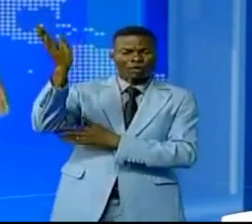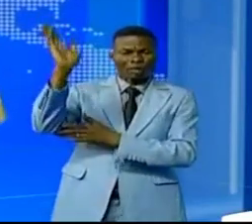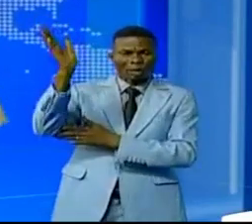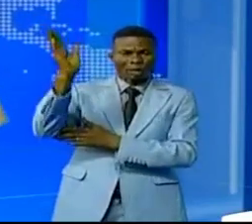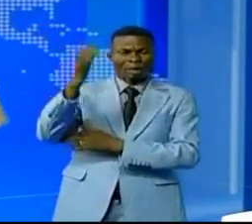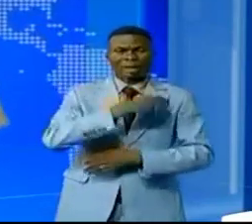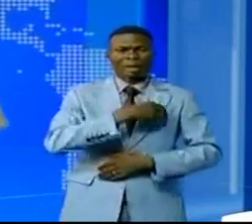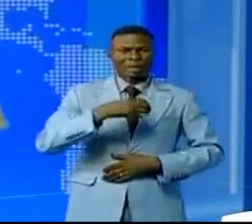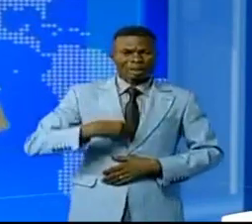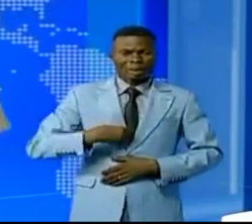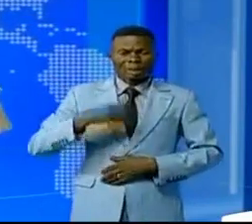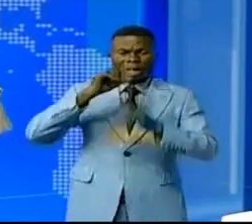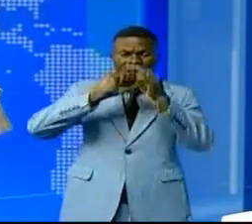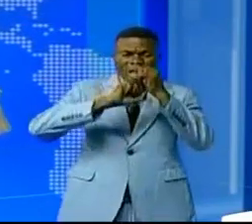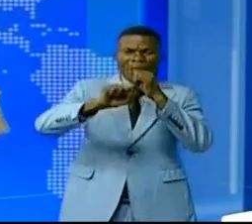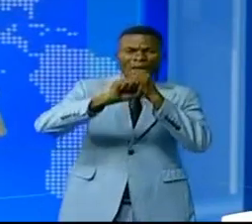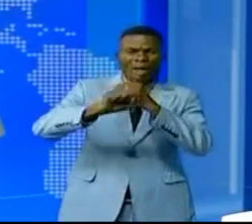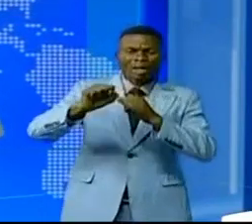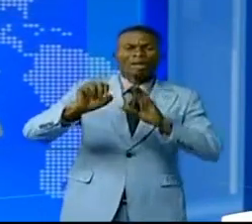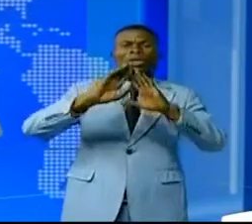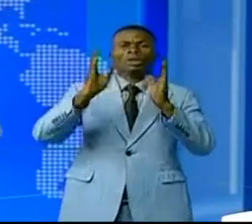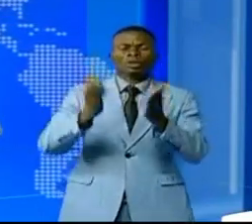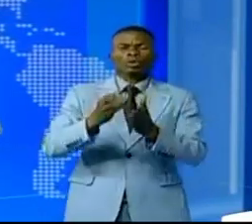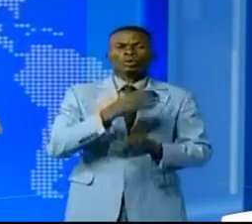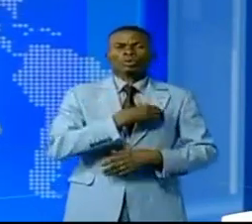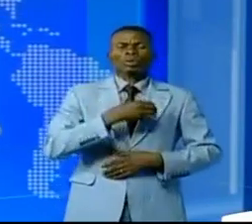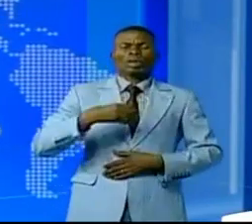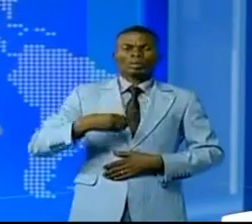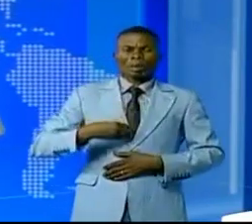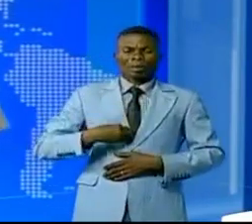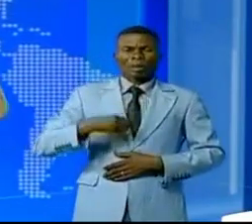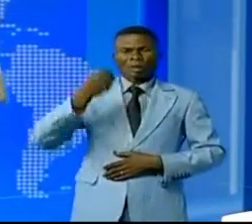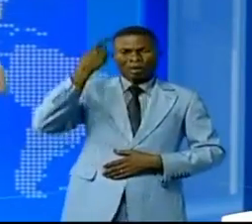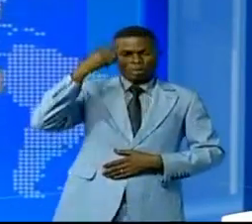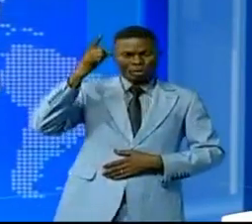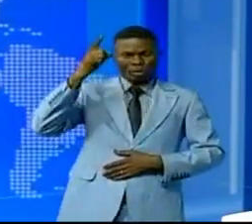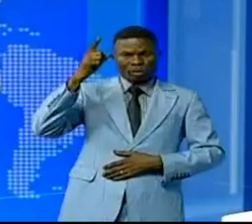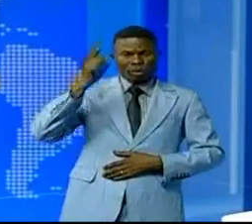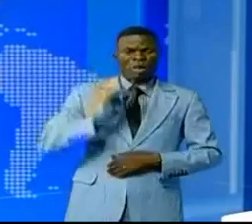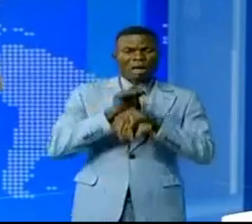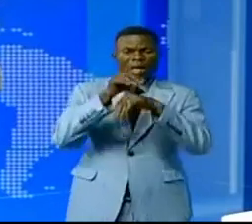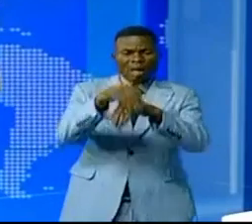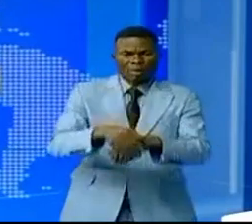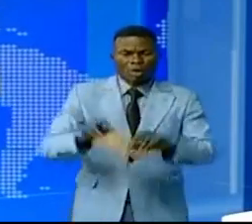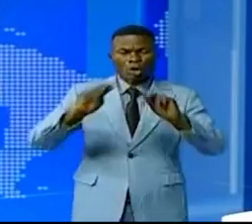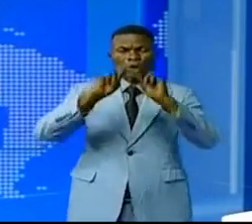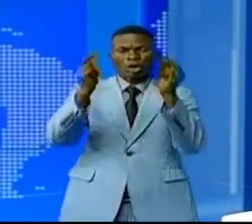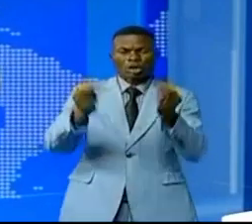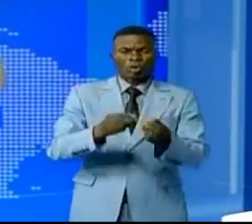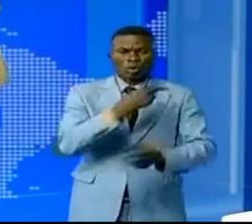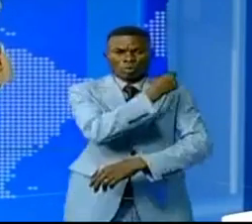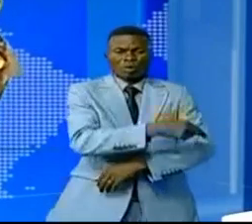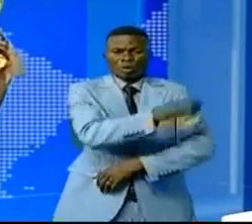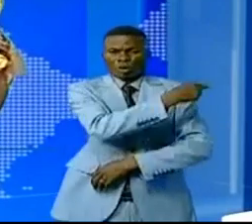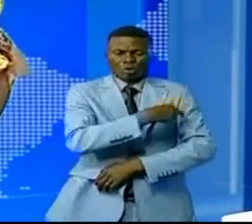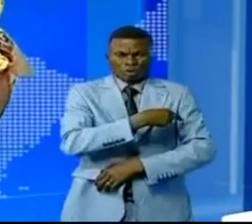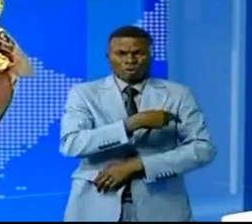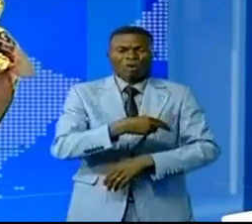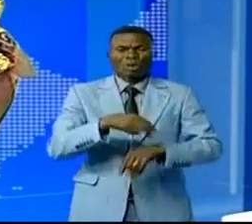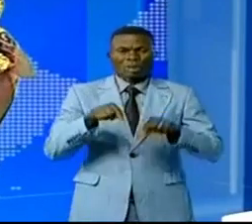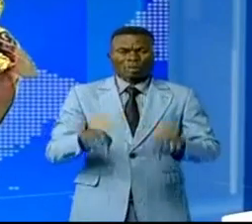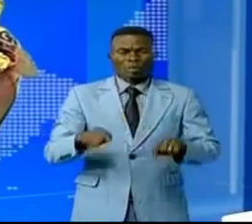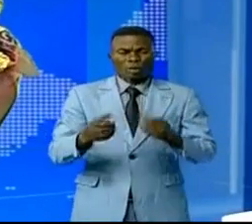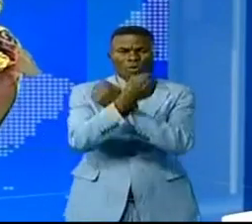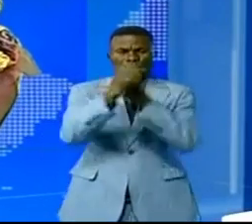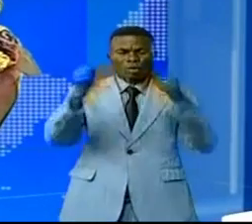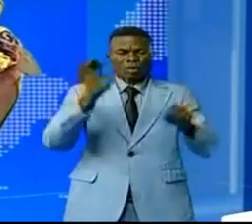des femmes pour sensibiliser cette dernière à adhérer massivement à la Croix-Rouge pour